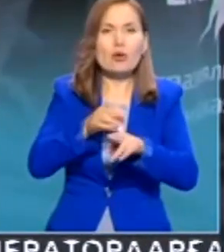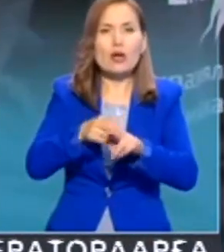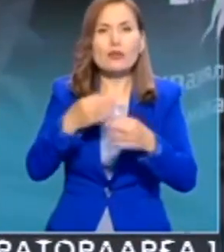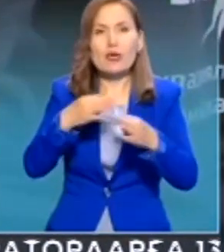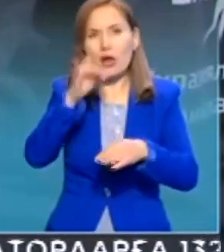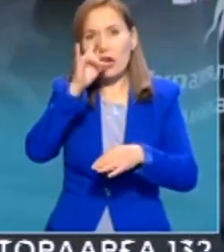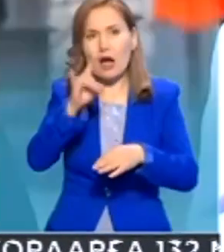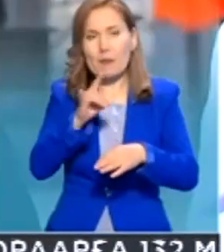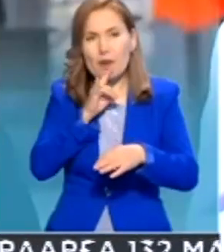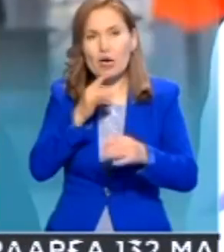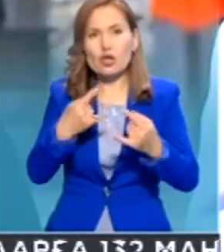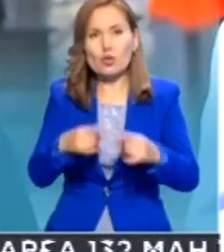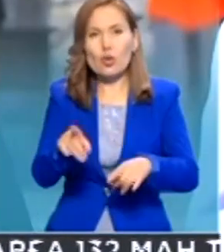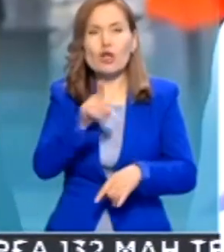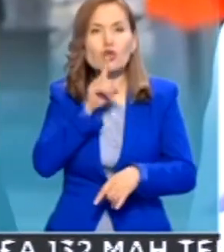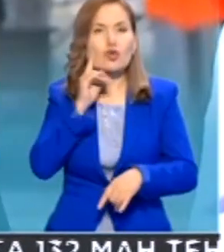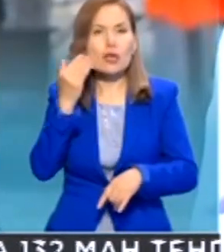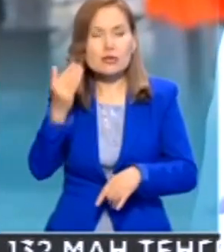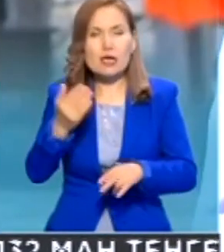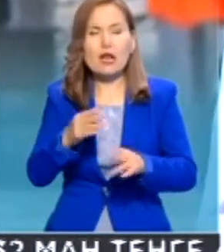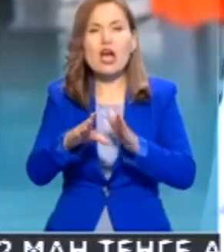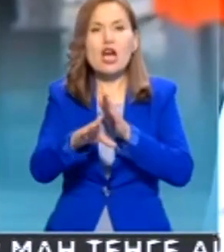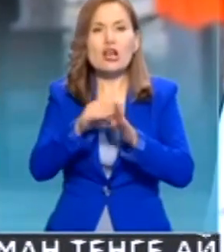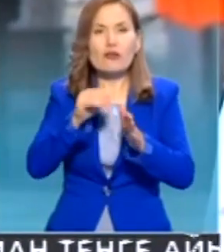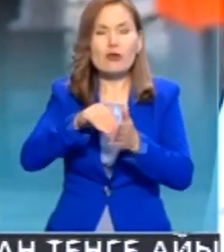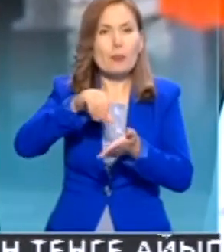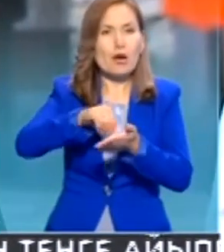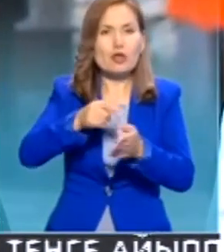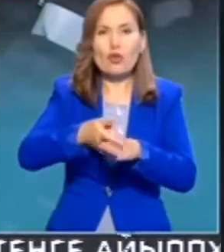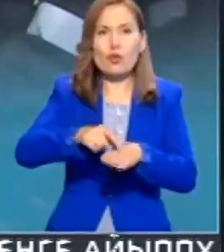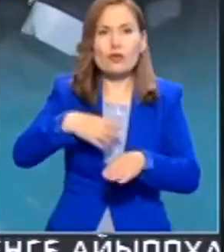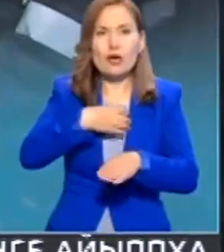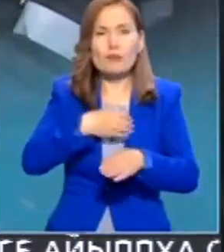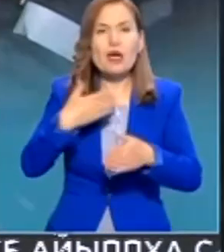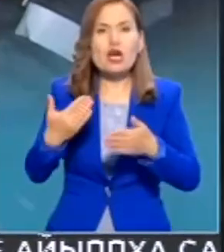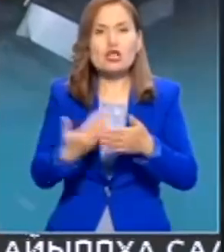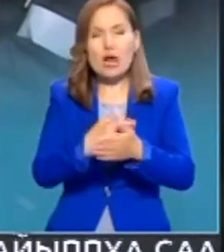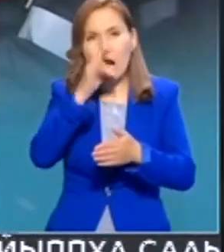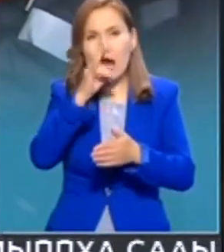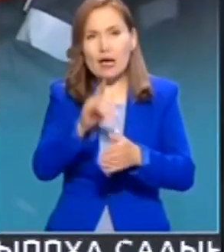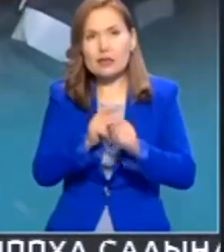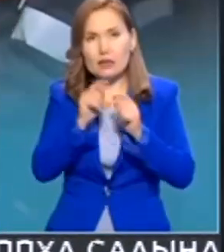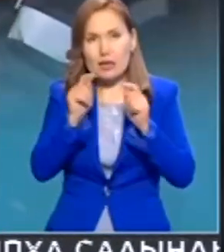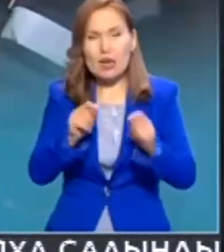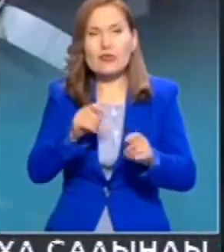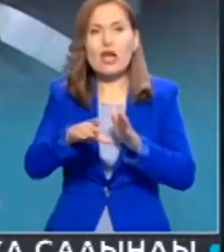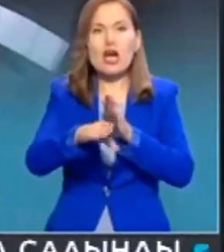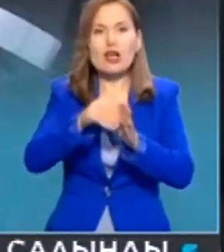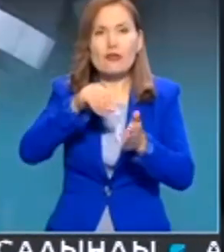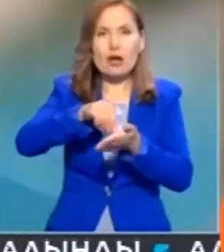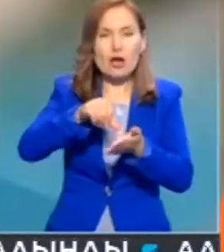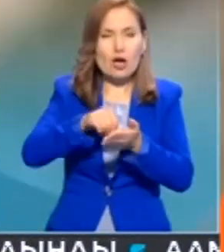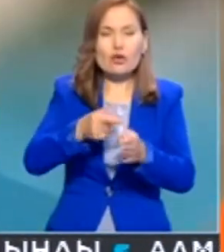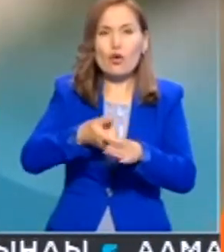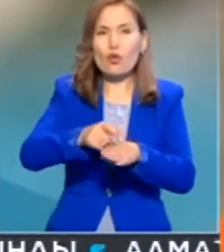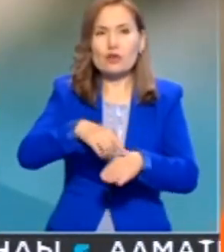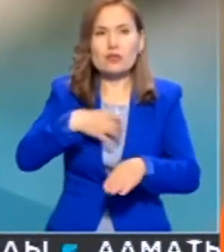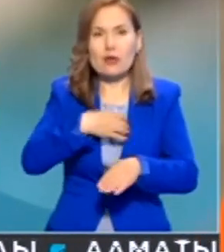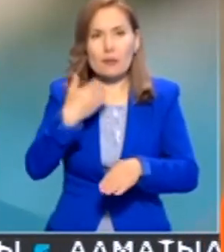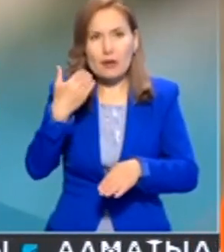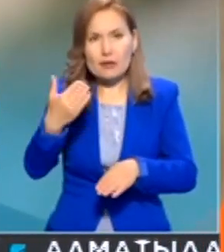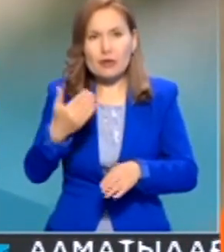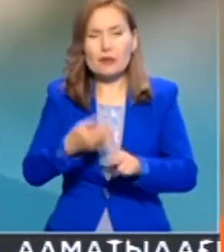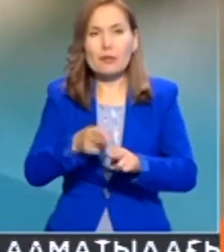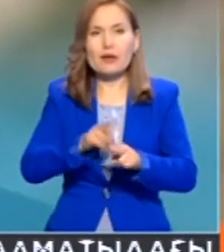Тәуелсіз Қазақстанда туған жастар үшін бұл жолғы референдумның жөні бөлек. Сіздер жаңа Қазақстанды құрасыздар, референдумға қатысу соның алғашқы қадамы, деді Асхат